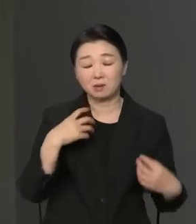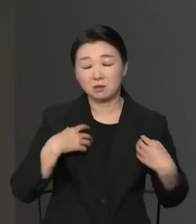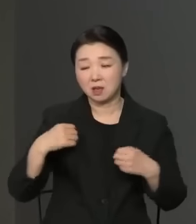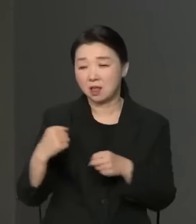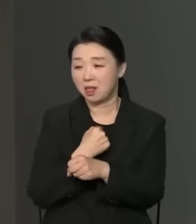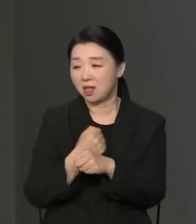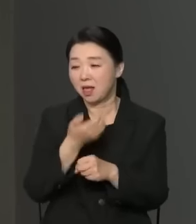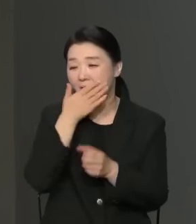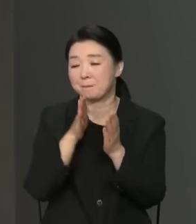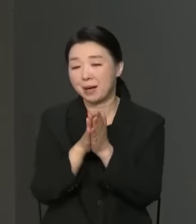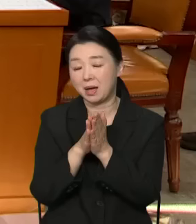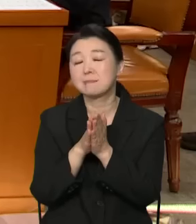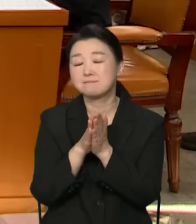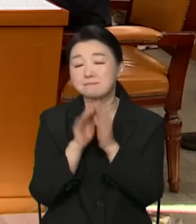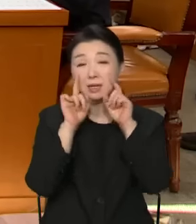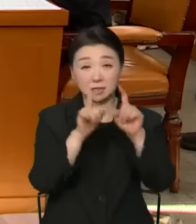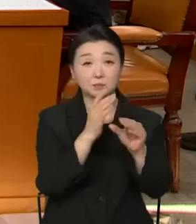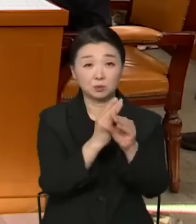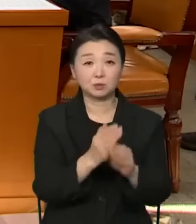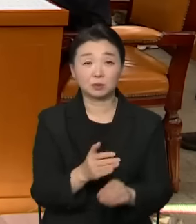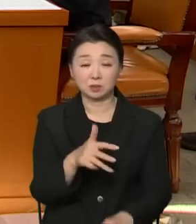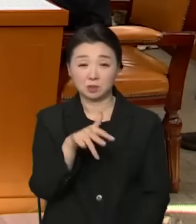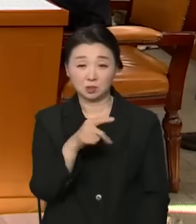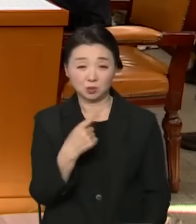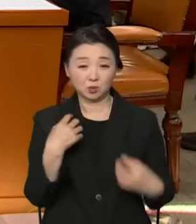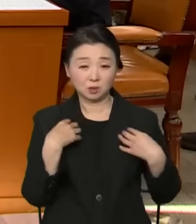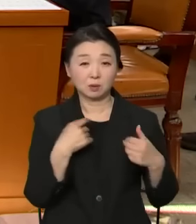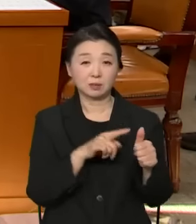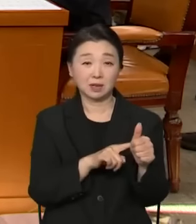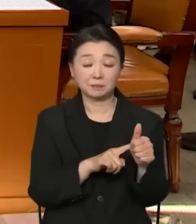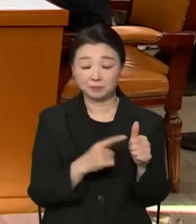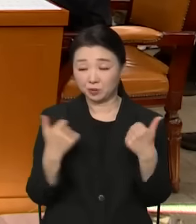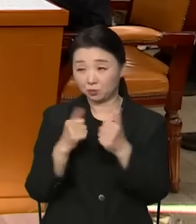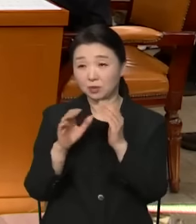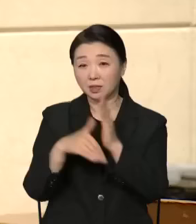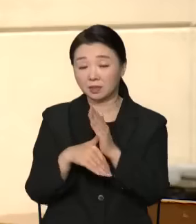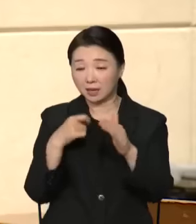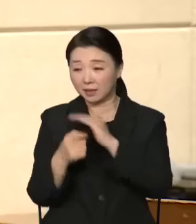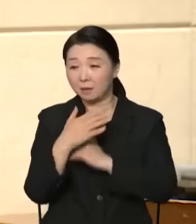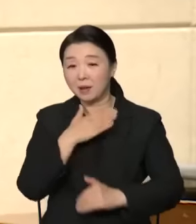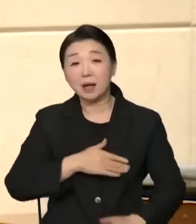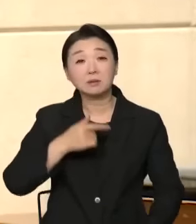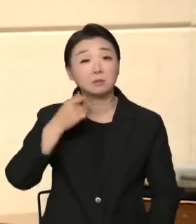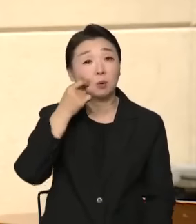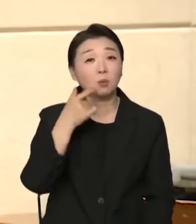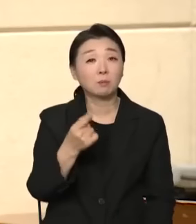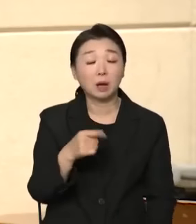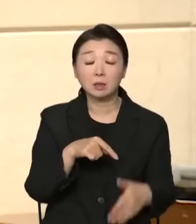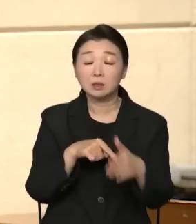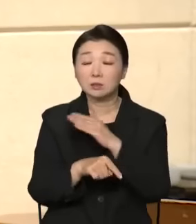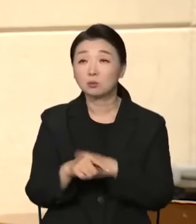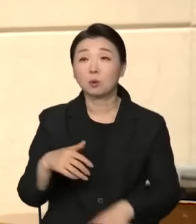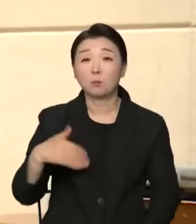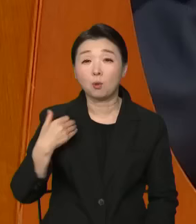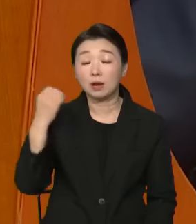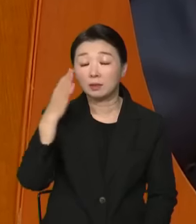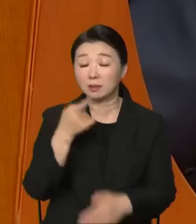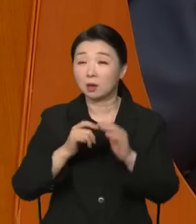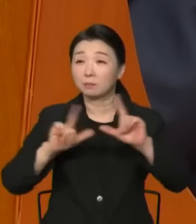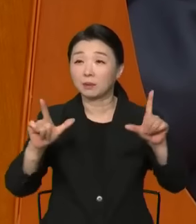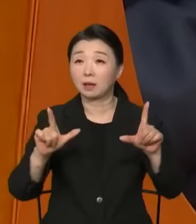것으로 판단하고 있습니다. 조 청장은 앞서 국회에선 계엄을 미리 알지 못했다며 이유도 모른 채 계엄 당일